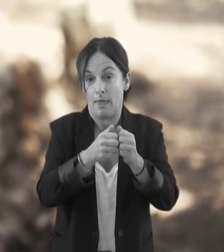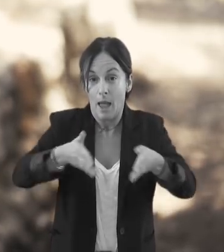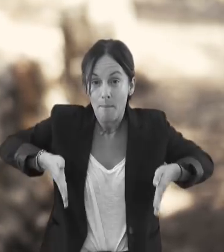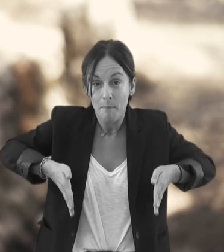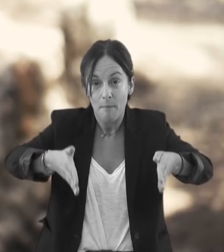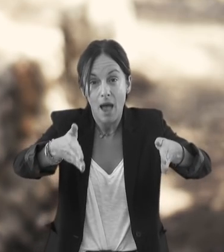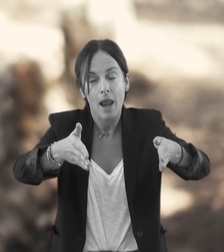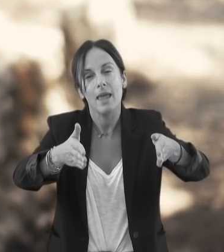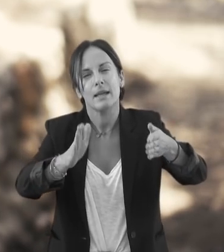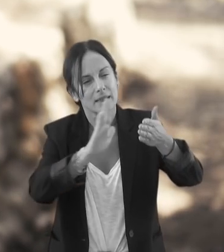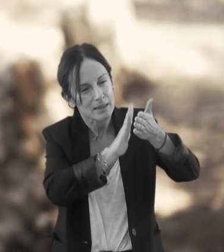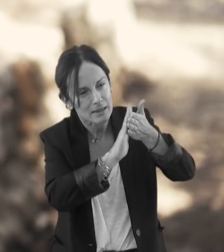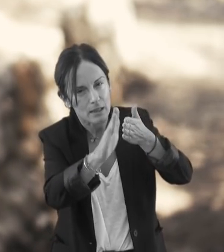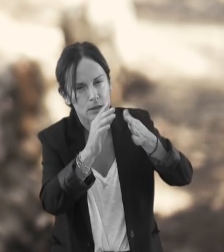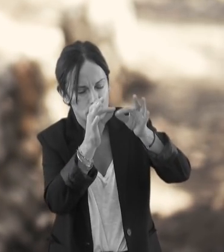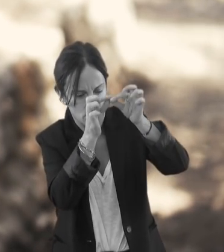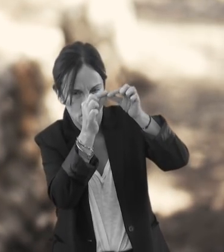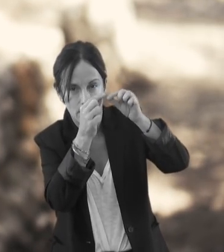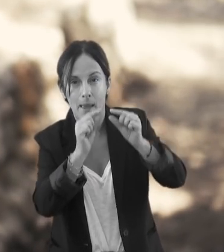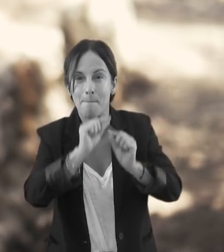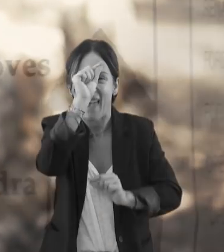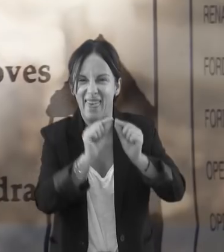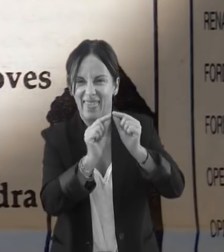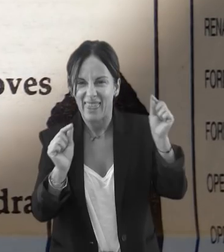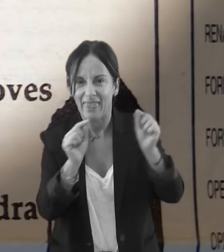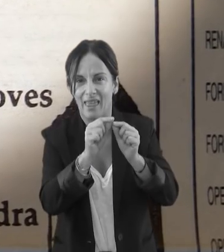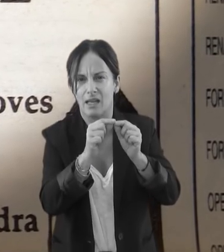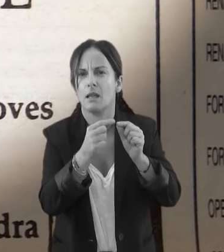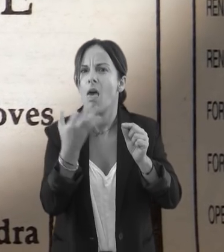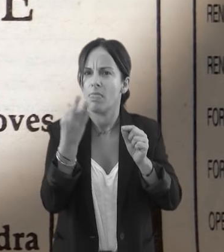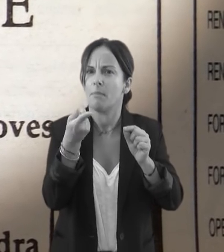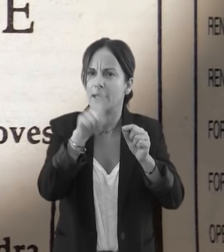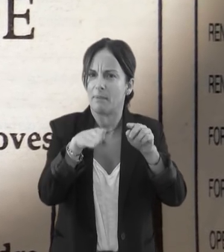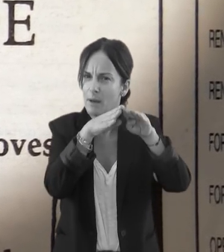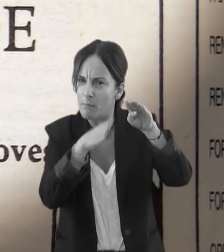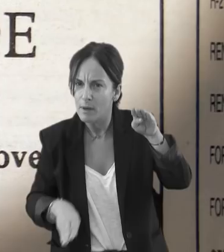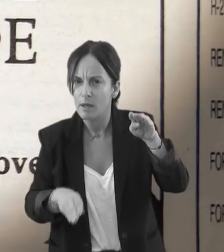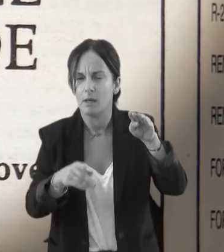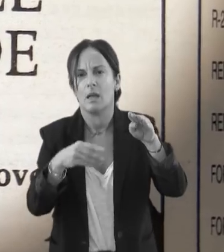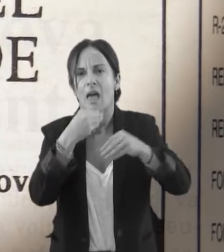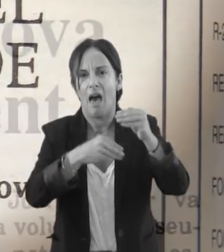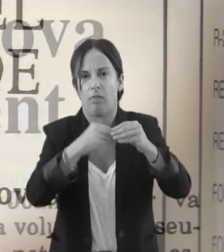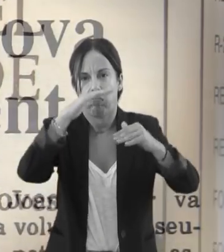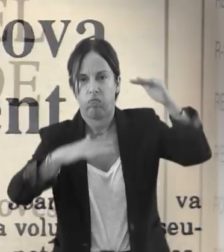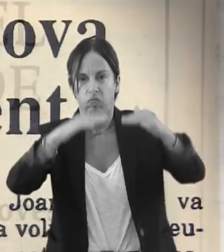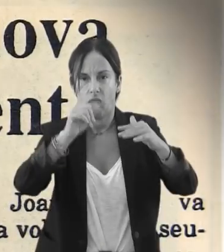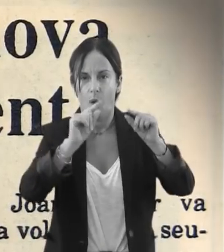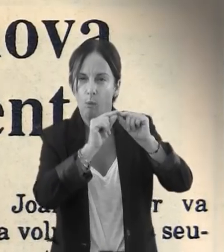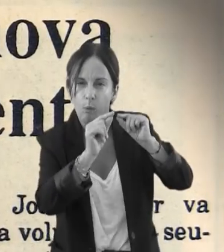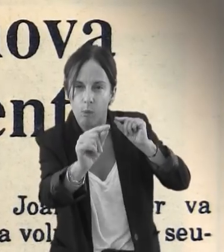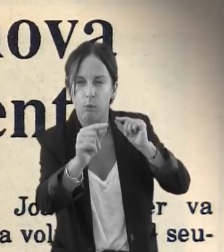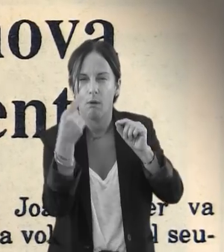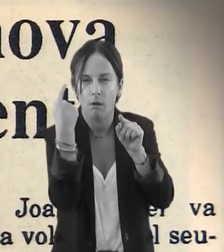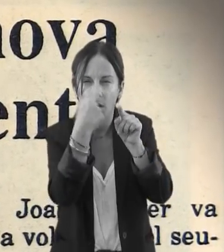tasca de recerca i adequar-nos una mica, o adequar un poc el que era